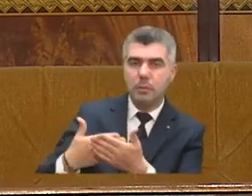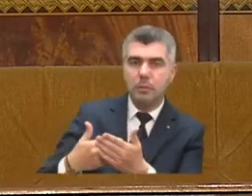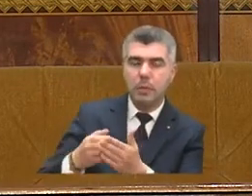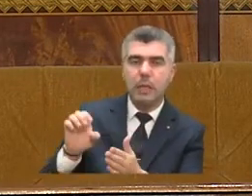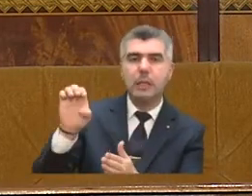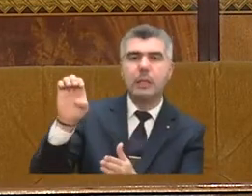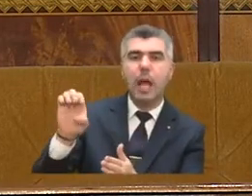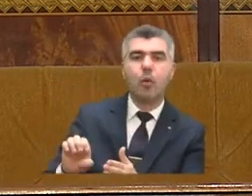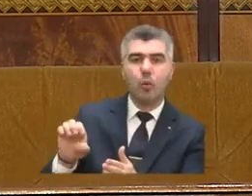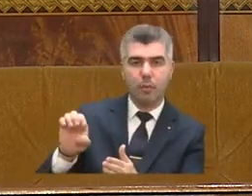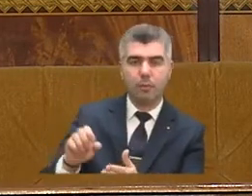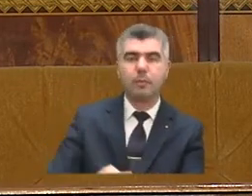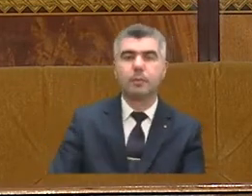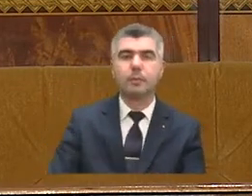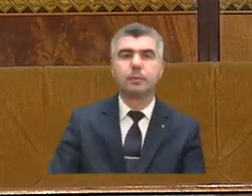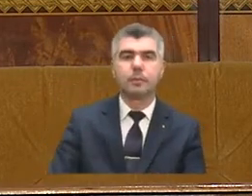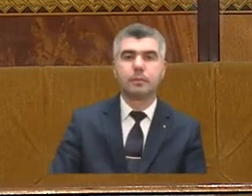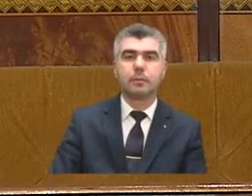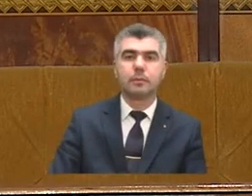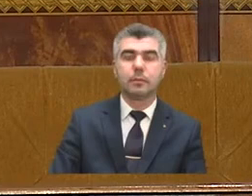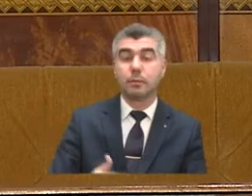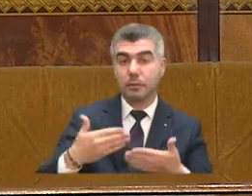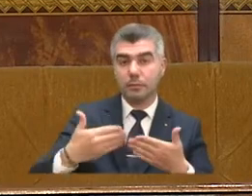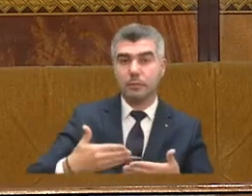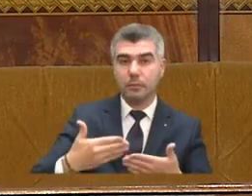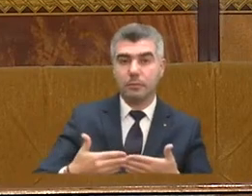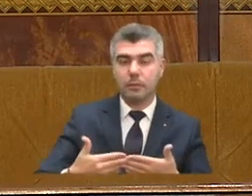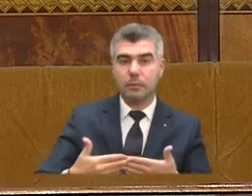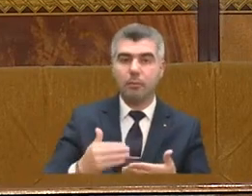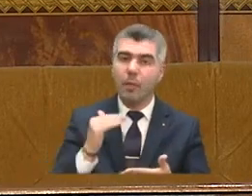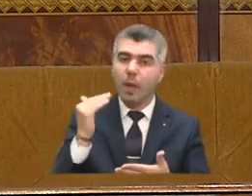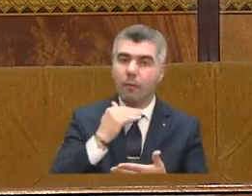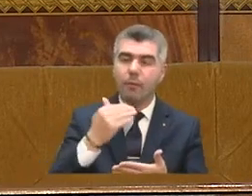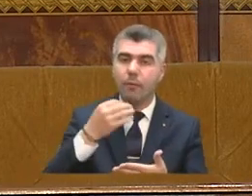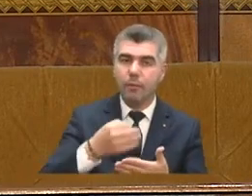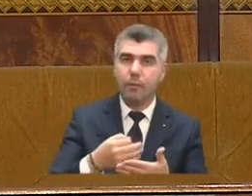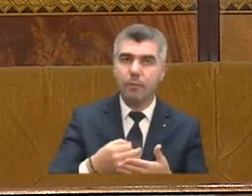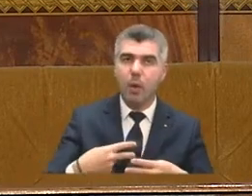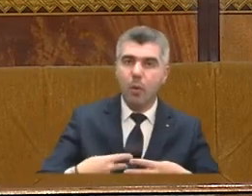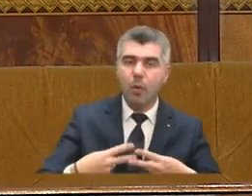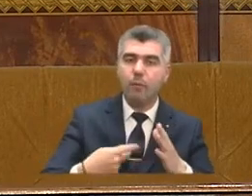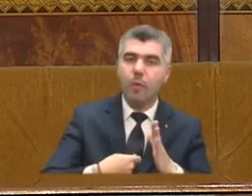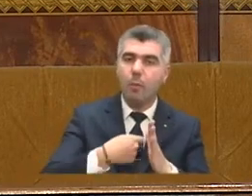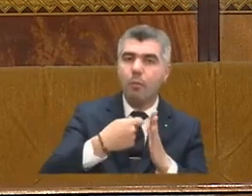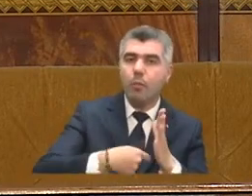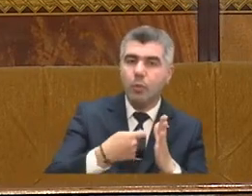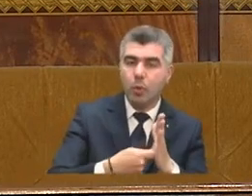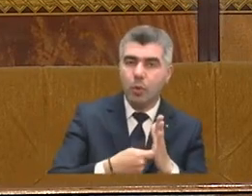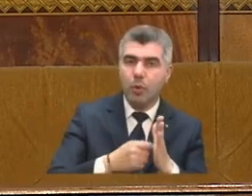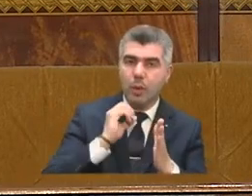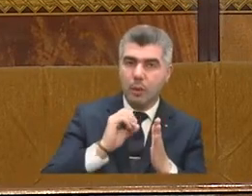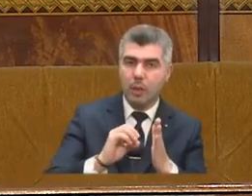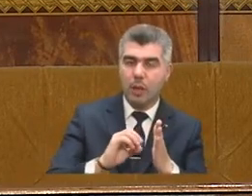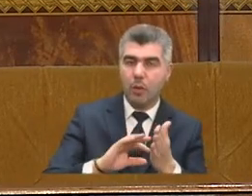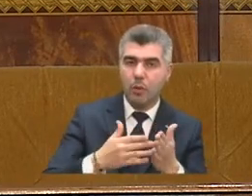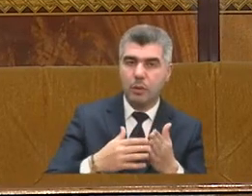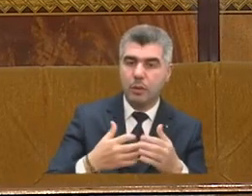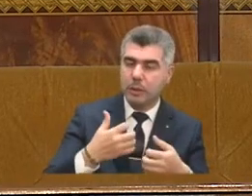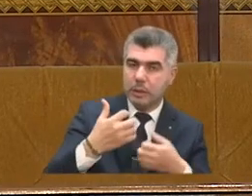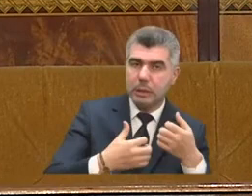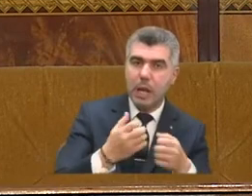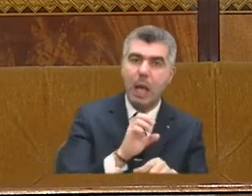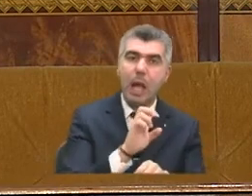الجنوبية، ونريد السيدة الوزيرة التعجيل بهذا المشاريع ديال طاقة الهيدروجين